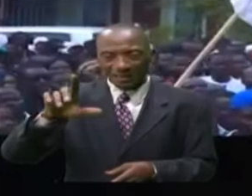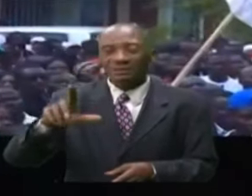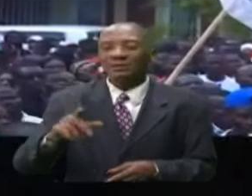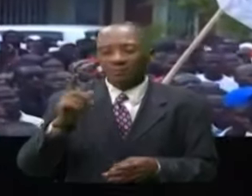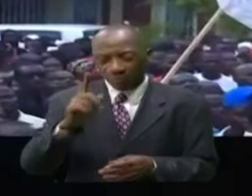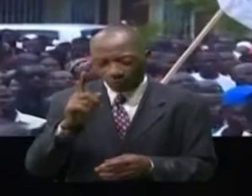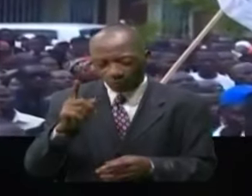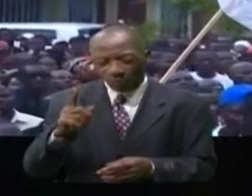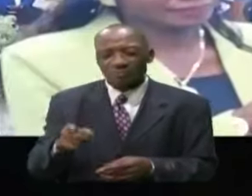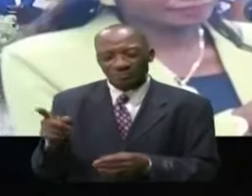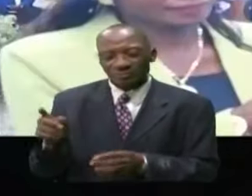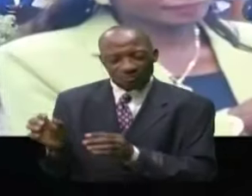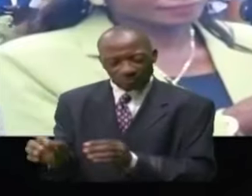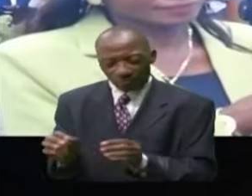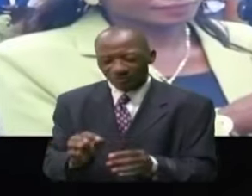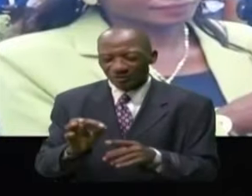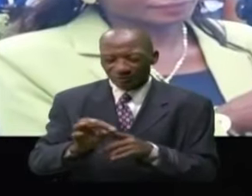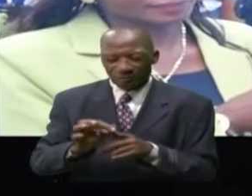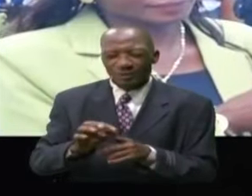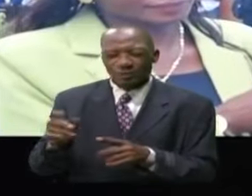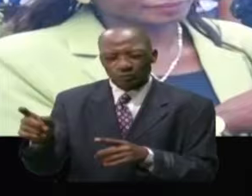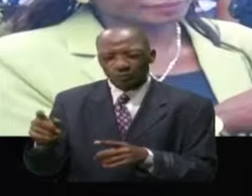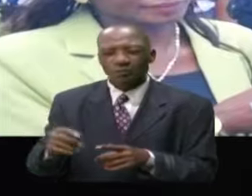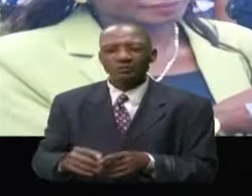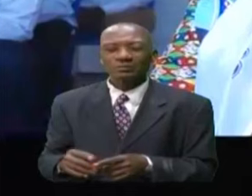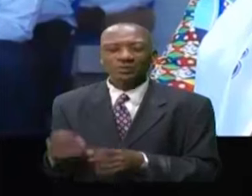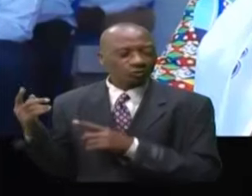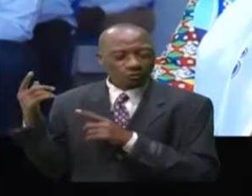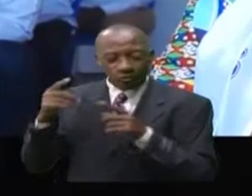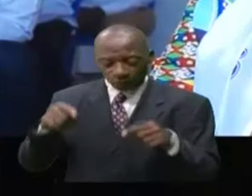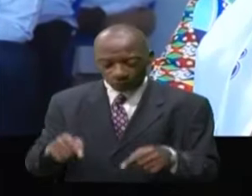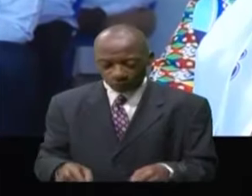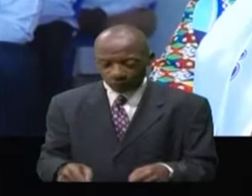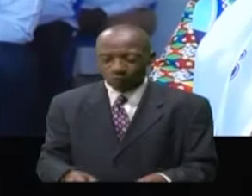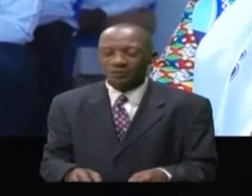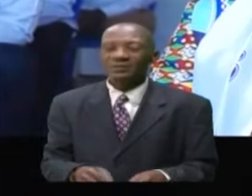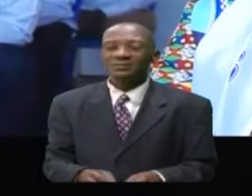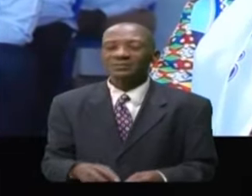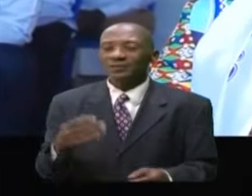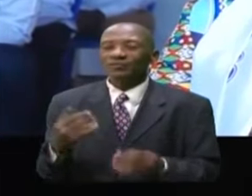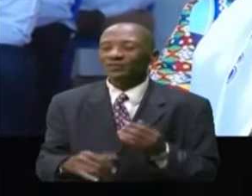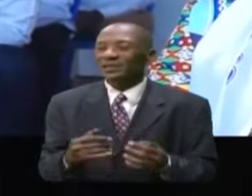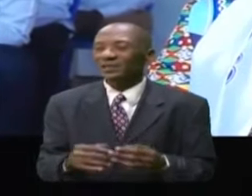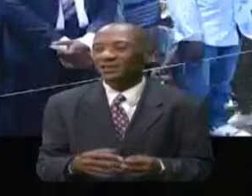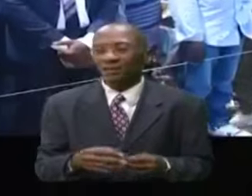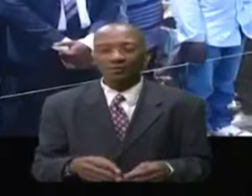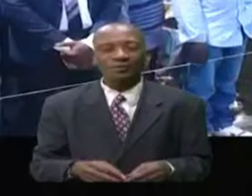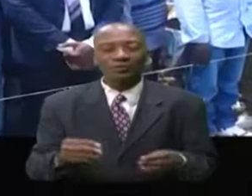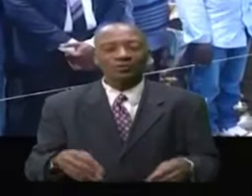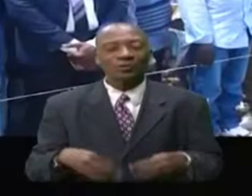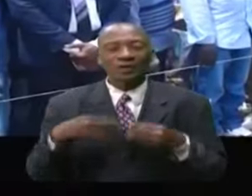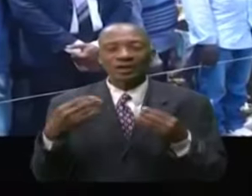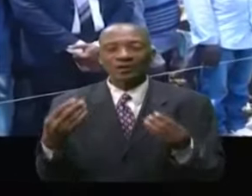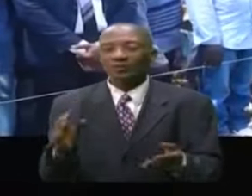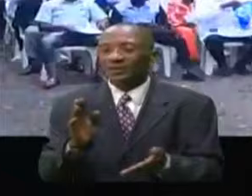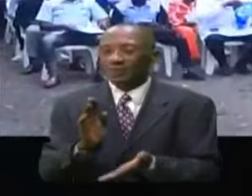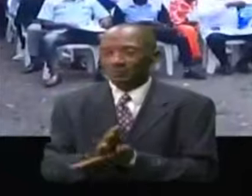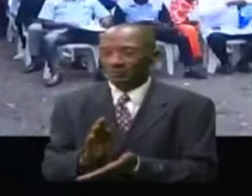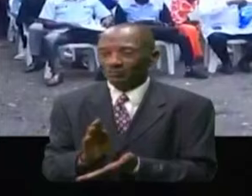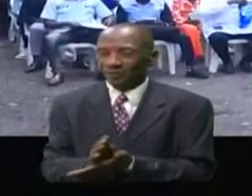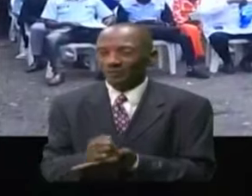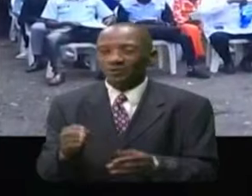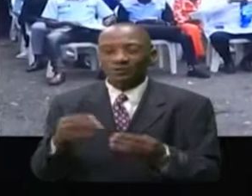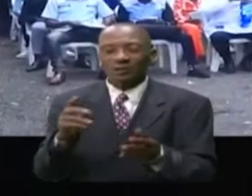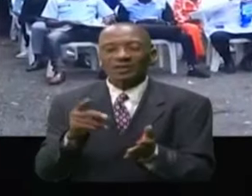l'UDPS. Le représentant des apprenants Rémi Birego a salué la détermination du responsable direct de la fondation Rémi Seguiobé. Cette dernière constitue donc la